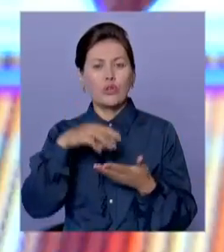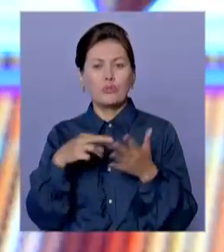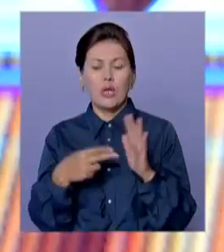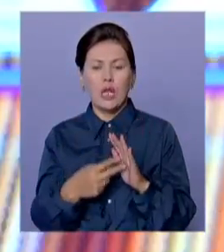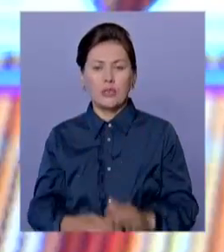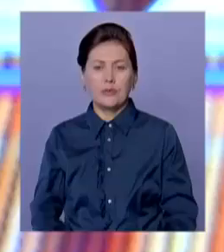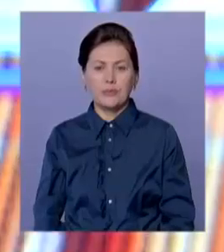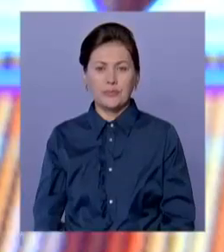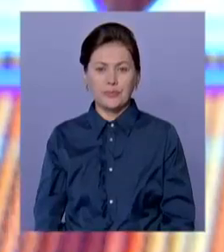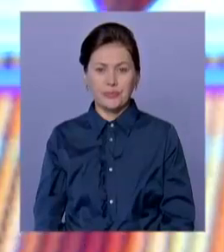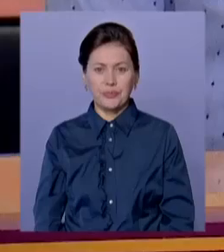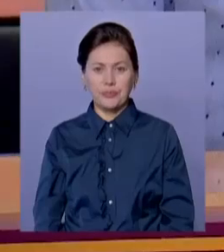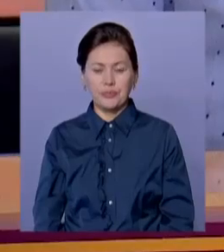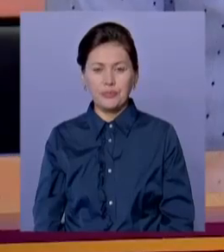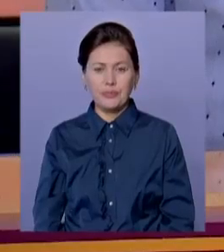жоспарларыңыз?